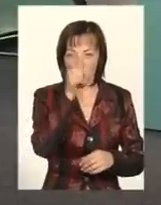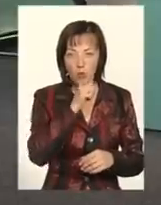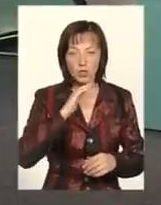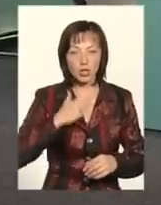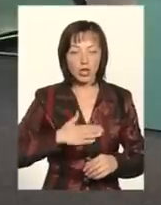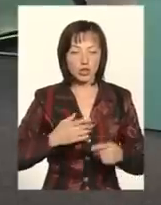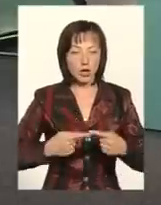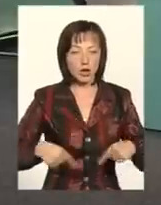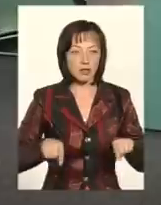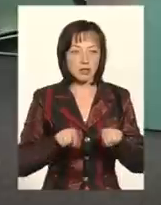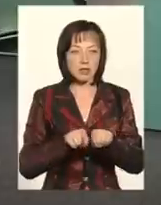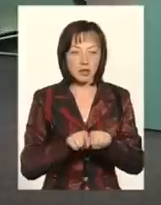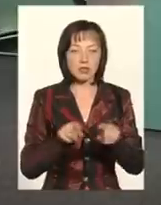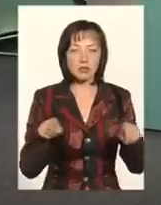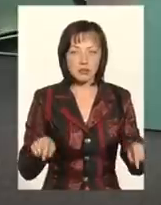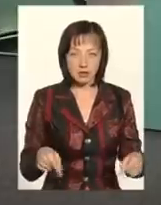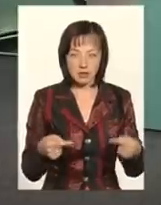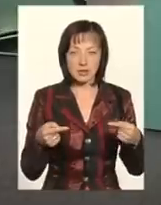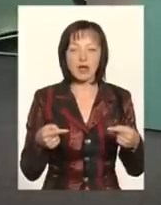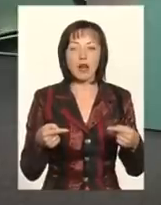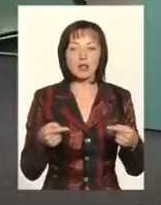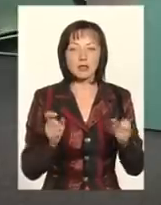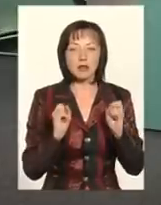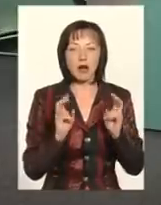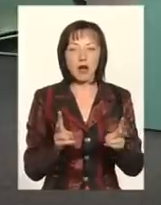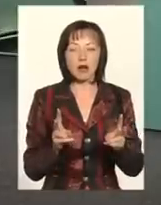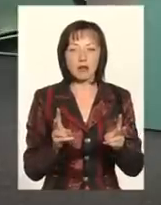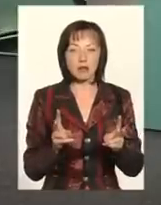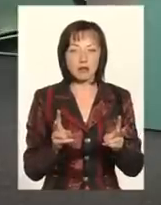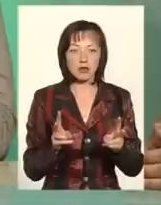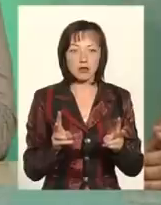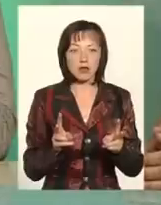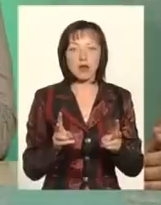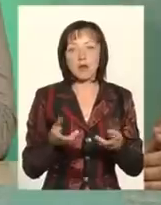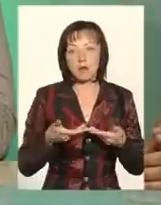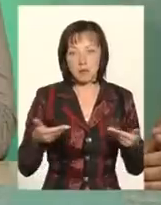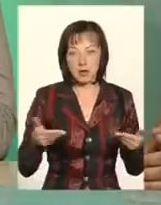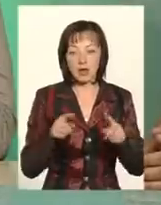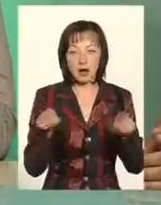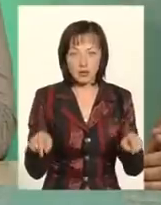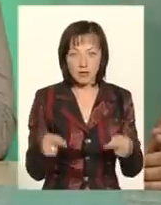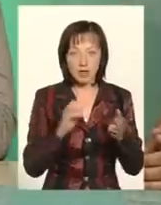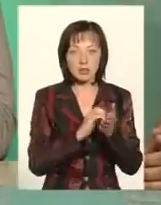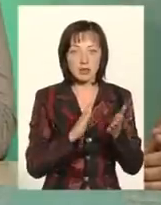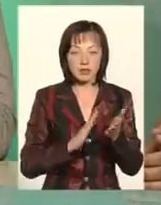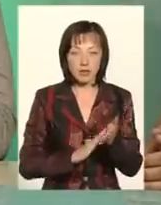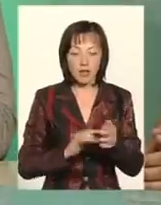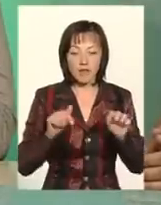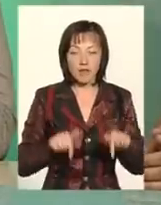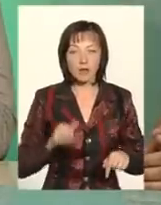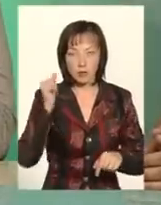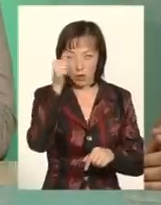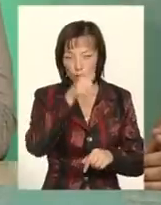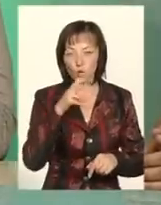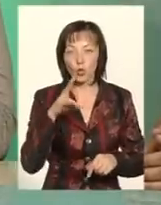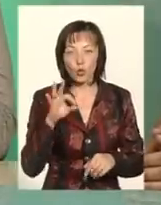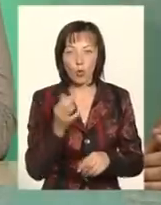организация обосновалась уже Ну как сформировались и зарегистрировались в феврале этого года но более полтора